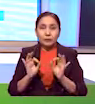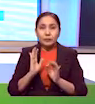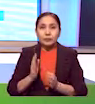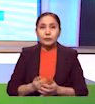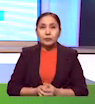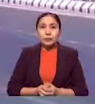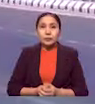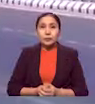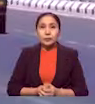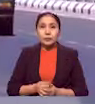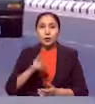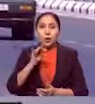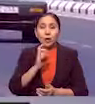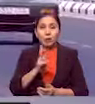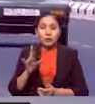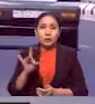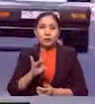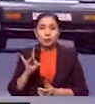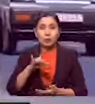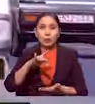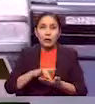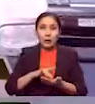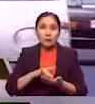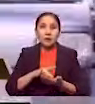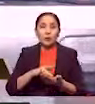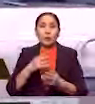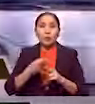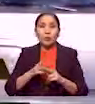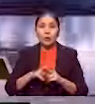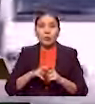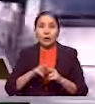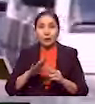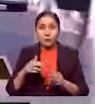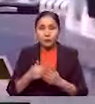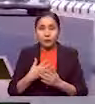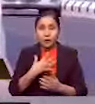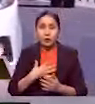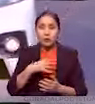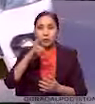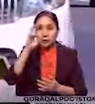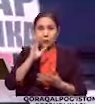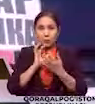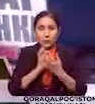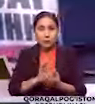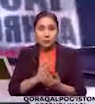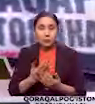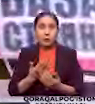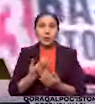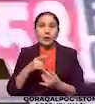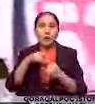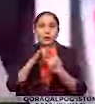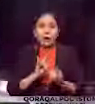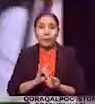harakat qildi. Qoraqalpog'iston Respublikasi markazi Nukus shahrida ayni kunga qadar asosiy jamoat transporti xizmatini Damas